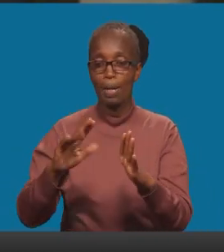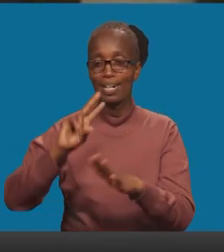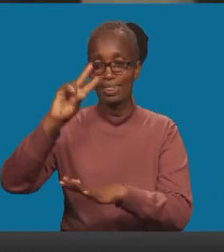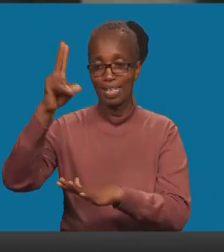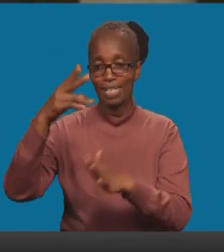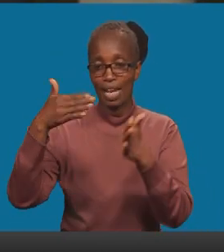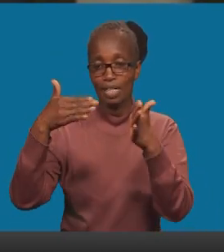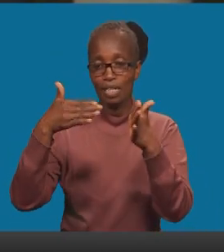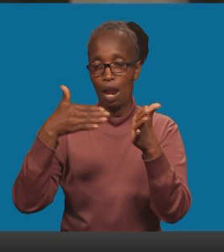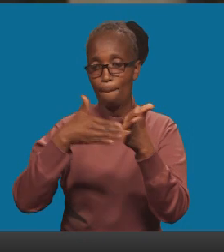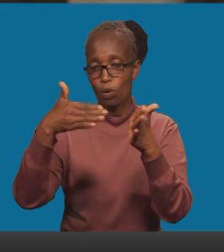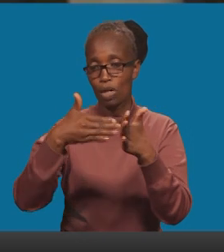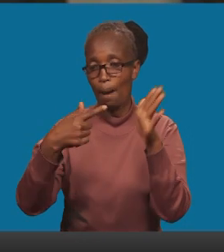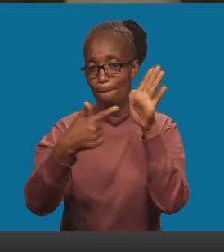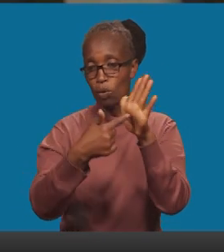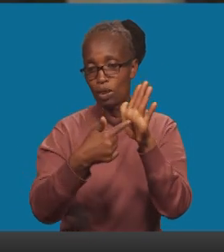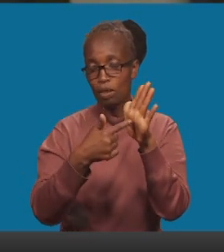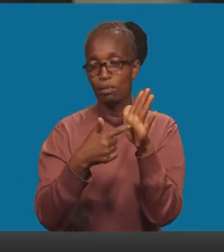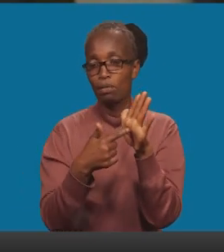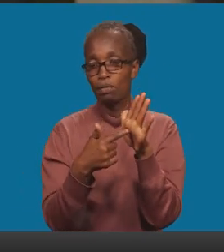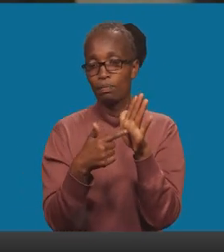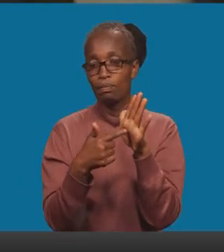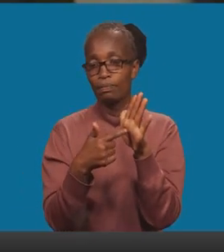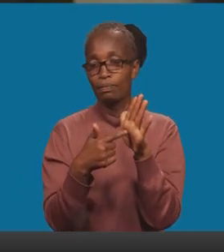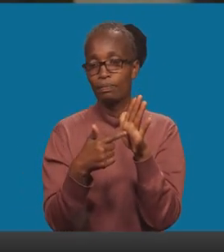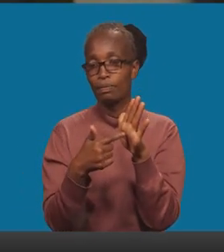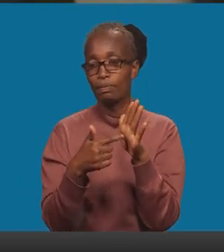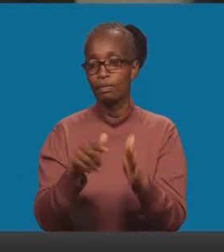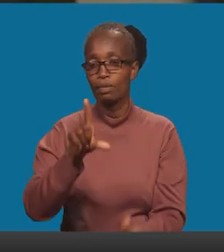second border point, which is